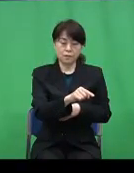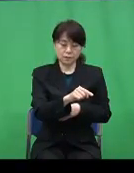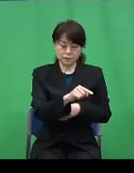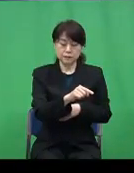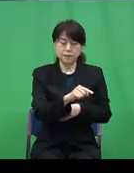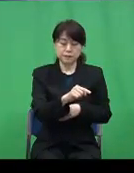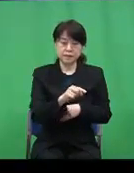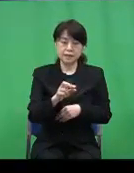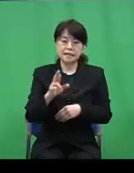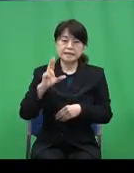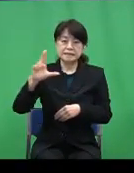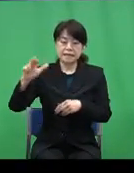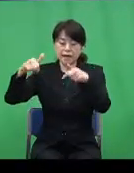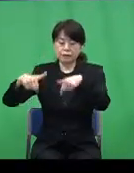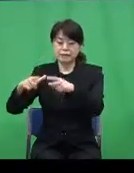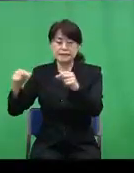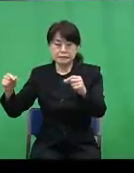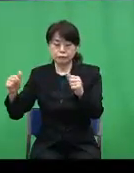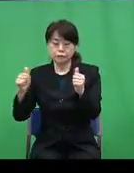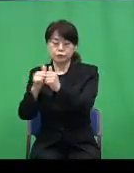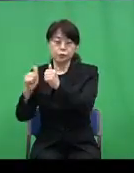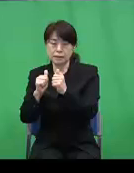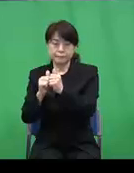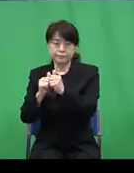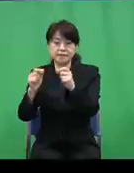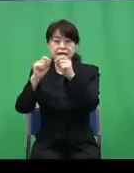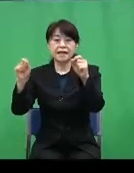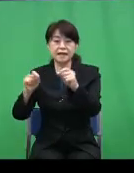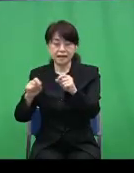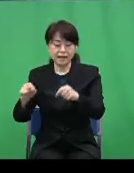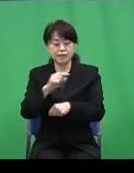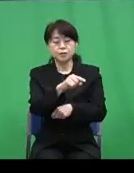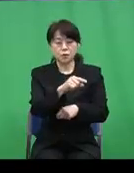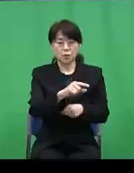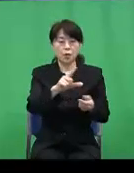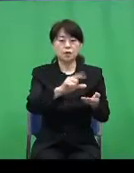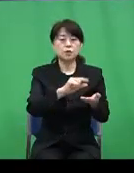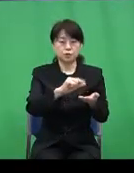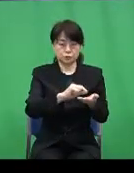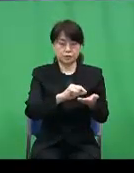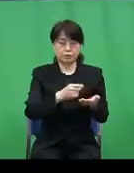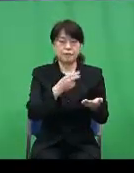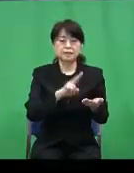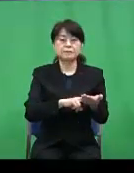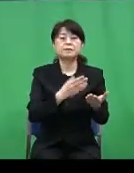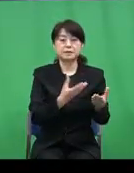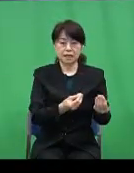JR 西日本さんとご相談をして、まあ、じゃあそこを使ってやりましょうということになった